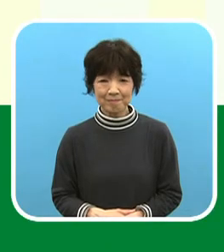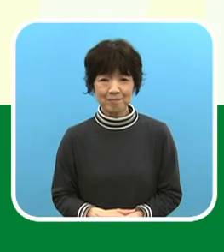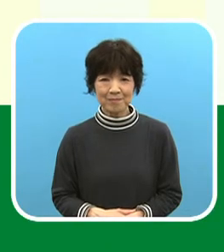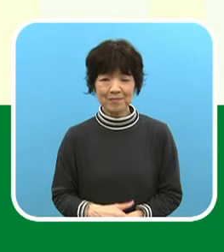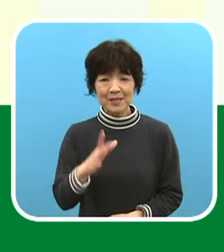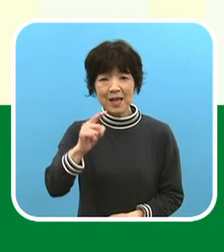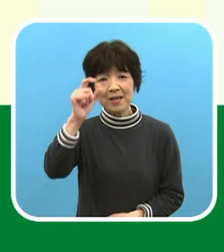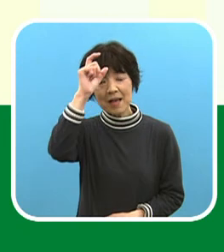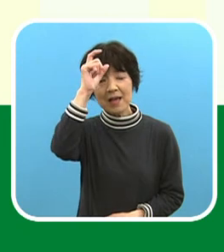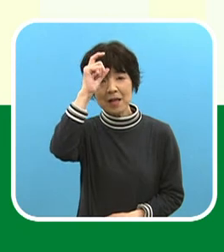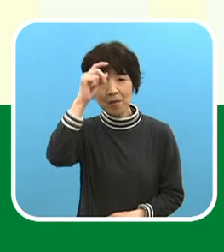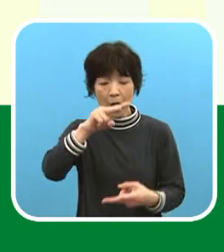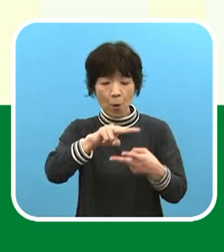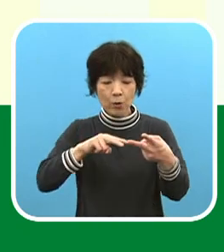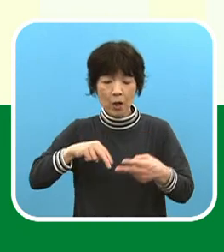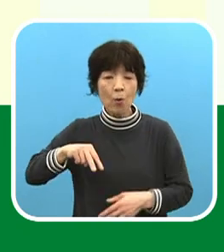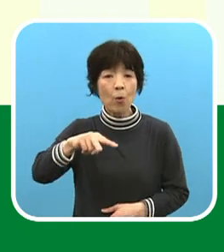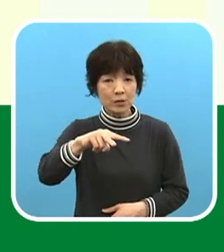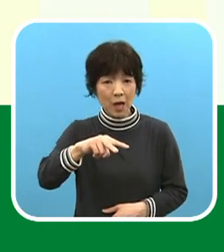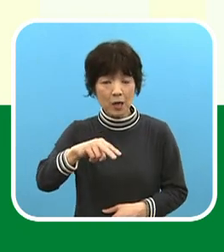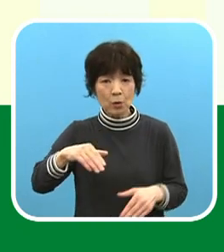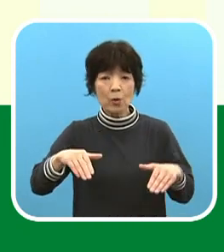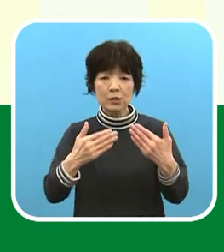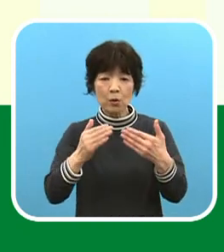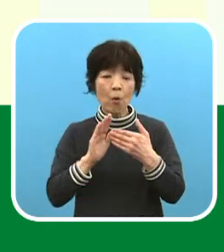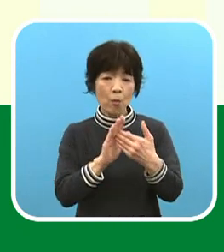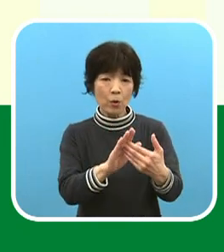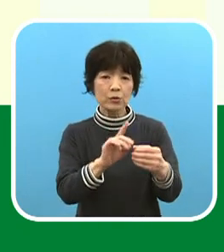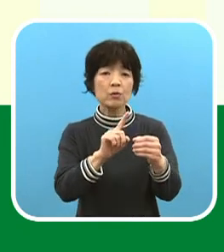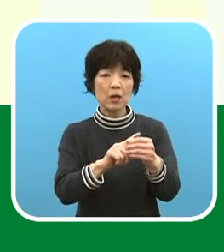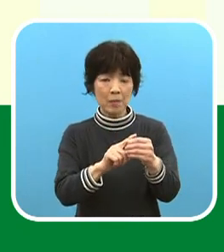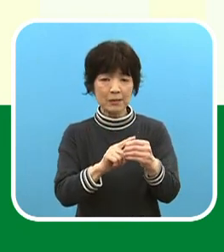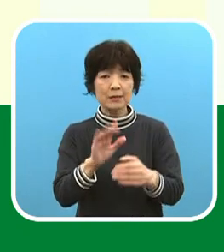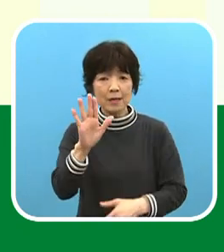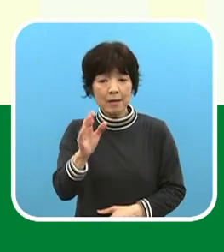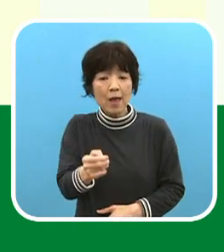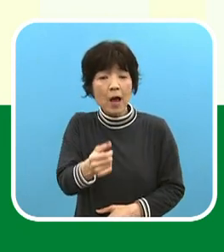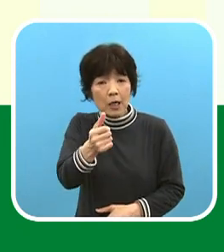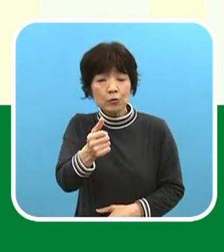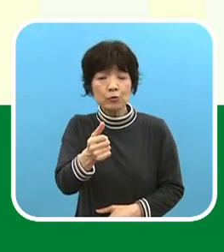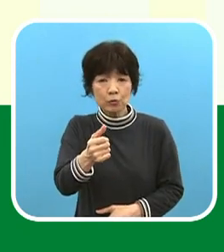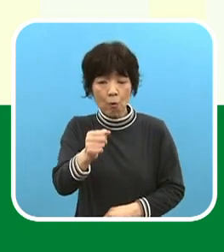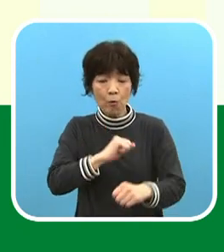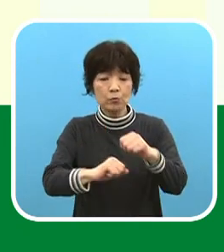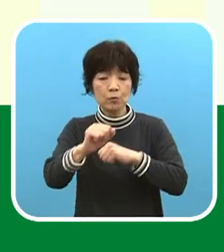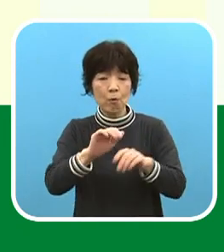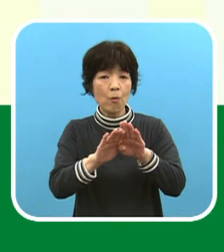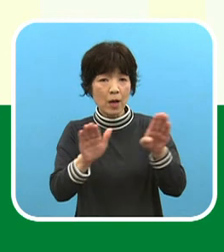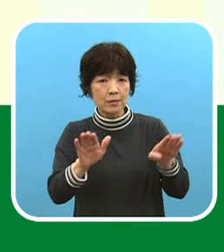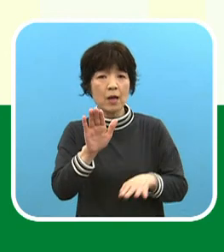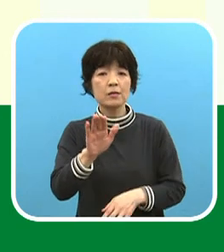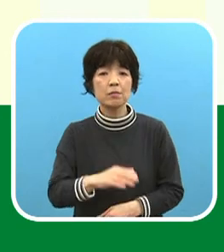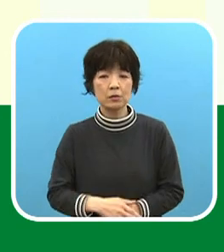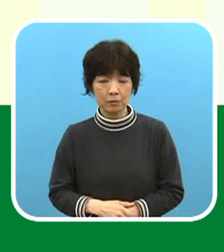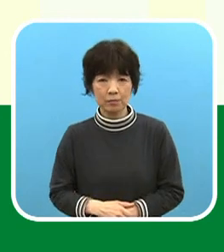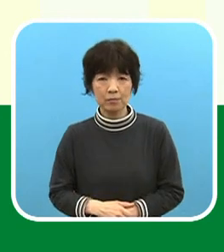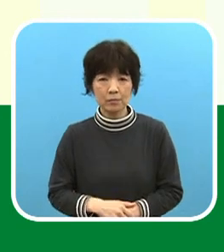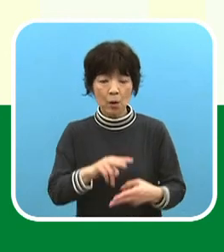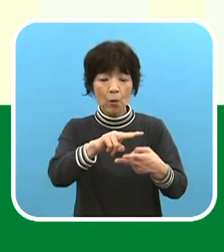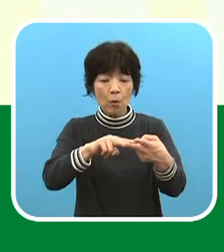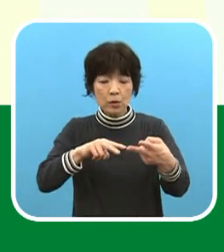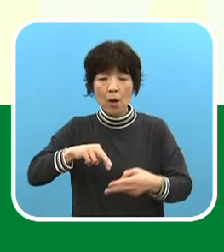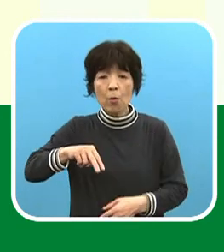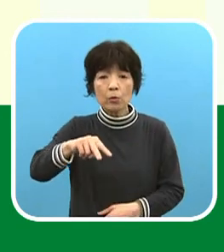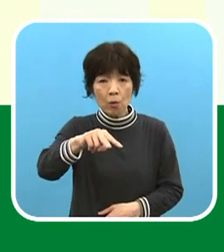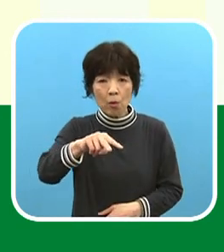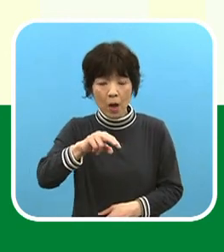県警では横断歩行者の交通事故を防止するため、手で合図し合う運動を展開しています。横断歩道